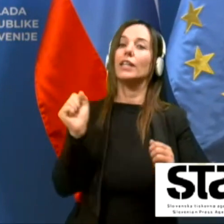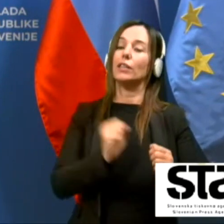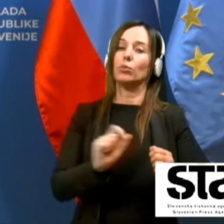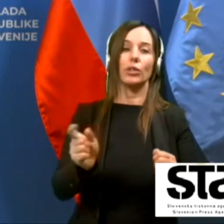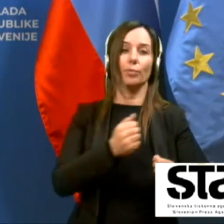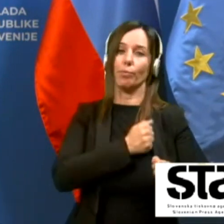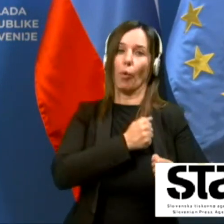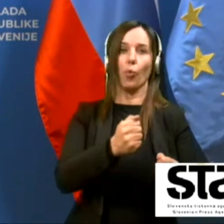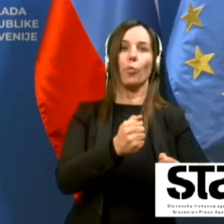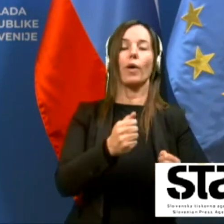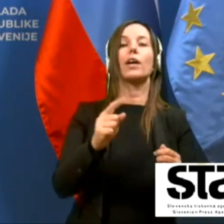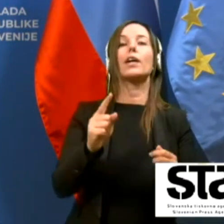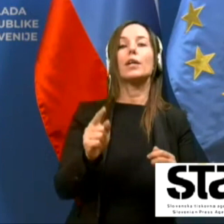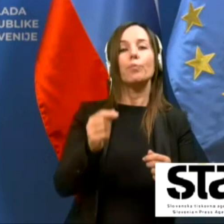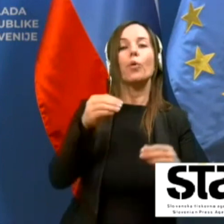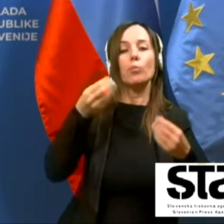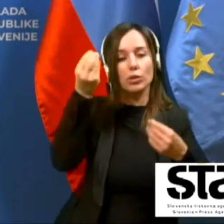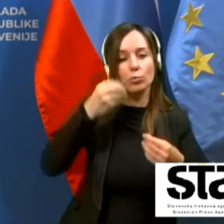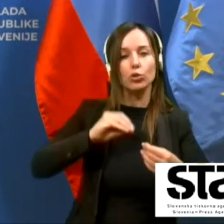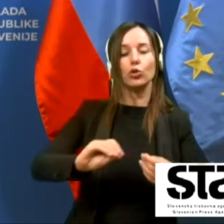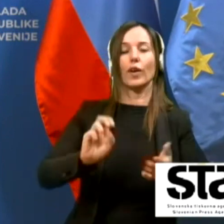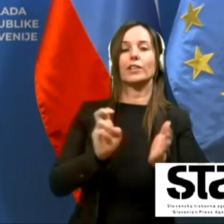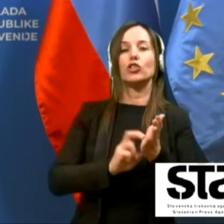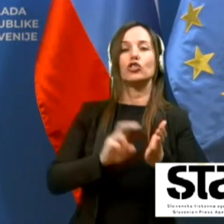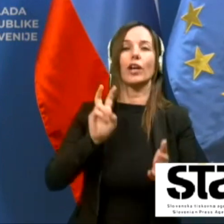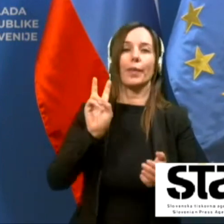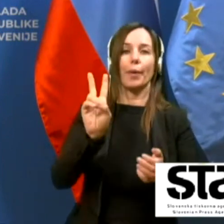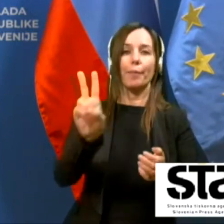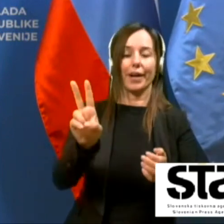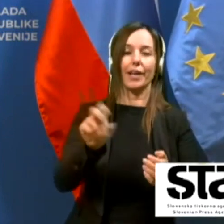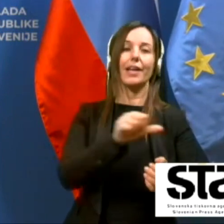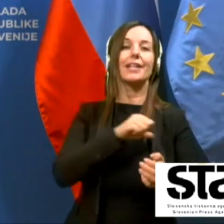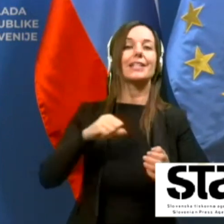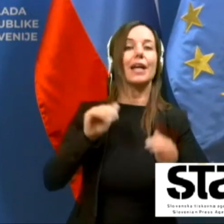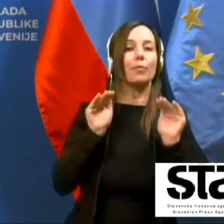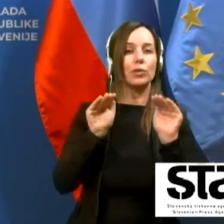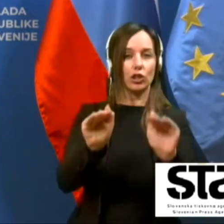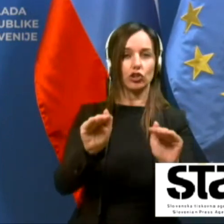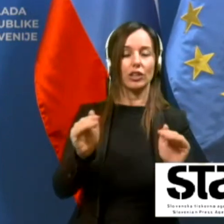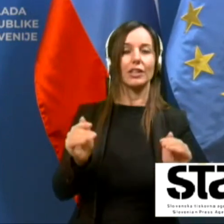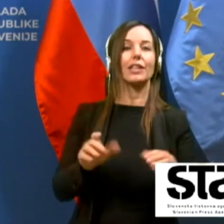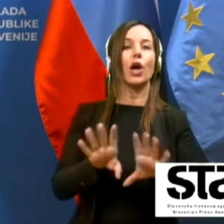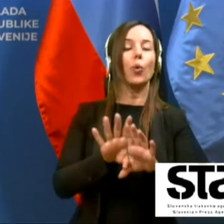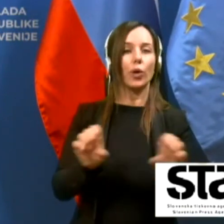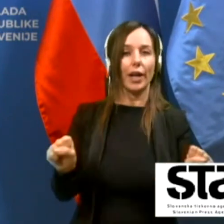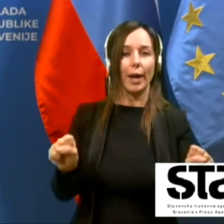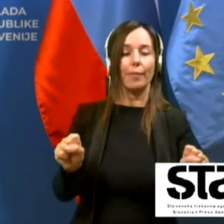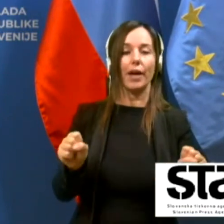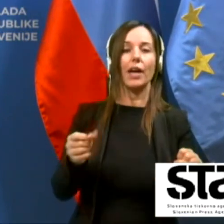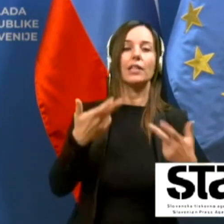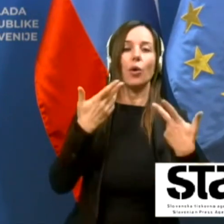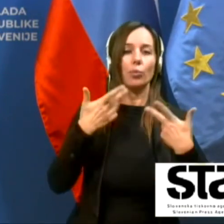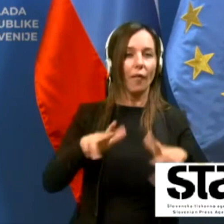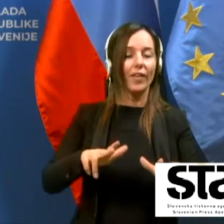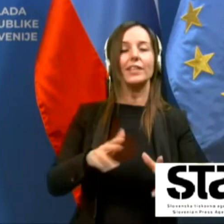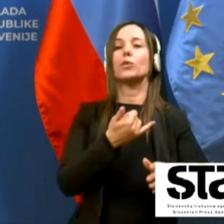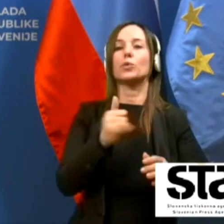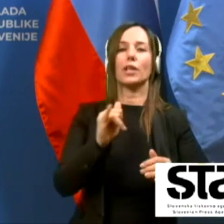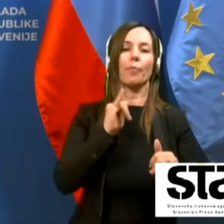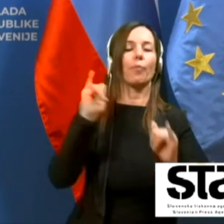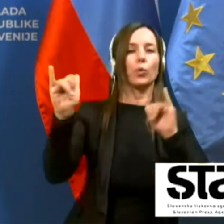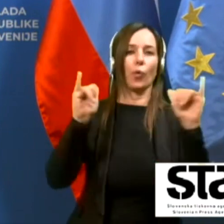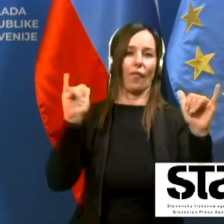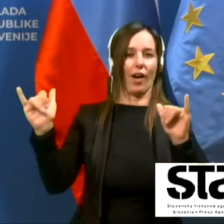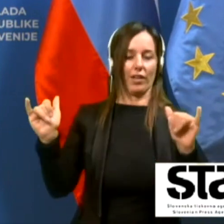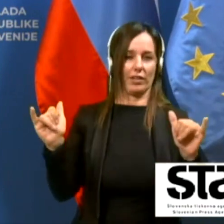in pozabiti na dosledno upoštevanje samozaščitnih ukrepov, ter se obenem tudi odpovedati vsem nepotrebnim potovanjem v